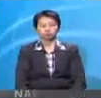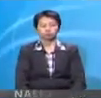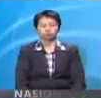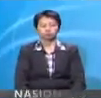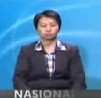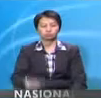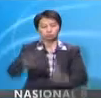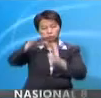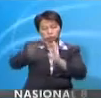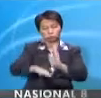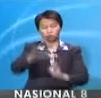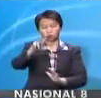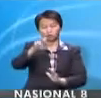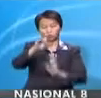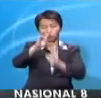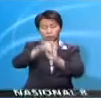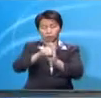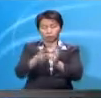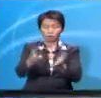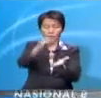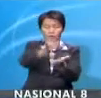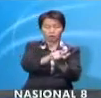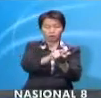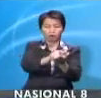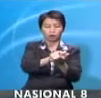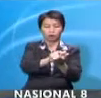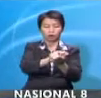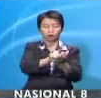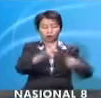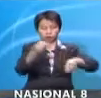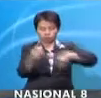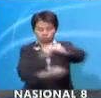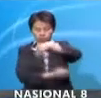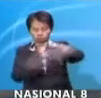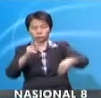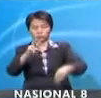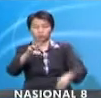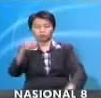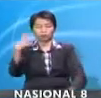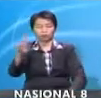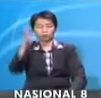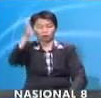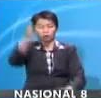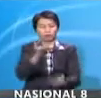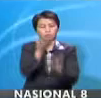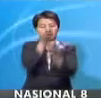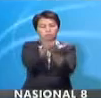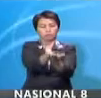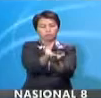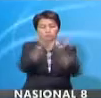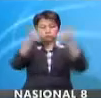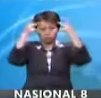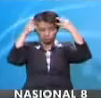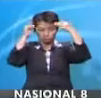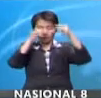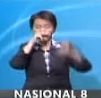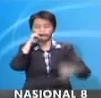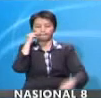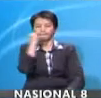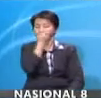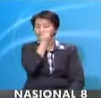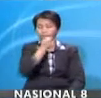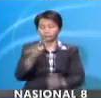Baik, kurang setengah jam lagi laporan tahunan program transformasi negara 2014 akan dibentangkan Perdana Menteri Datuk Seri Najib Tun